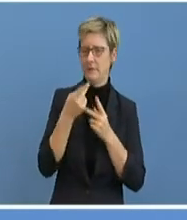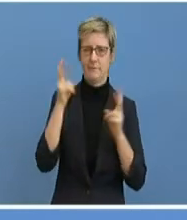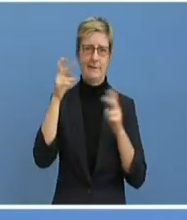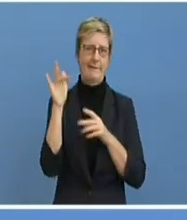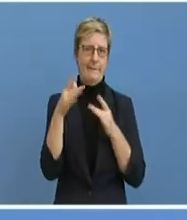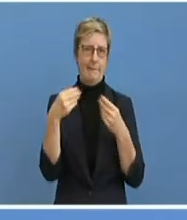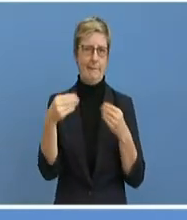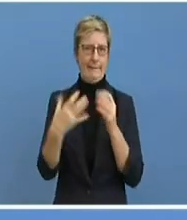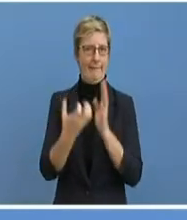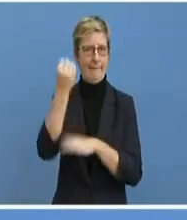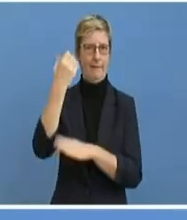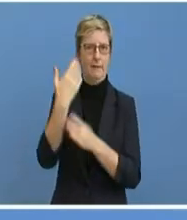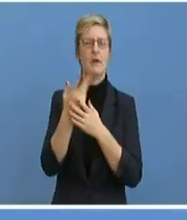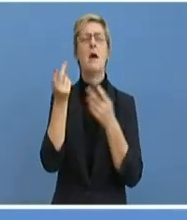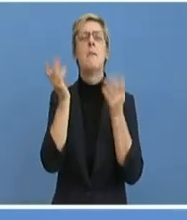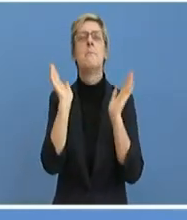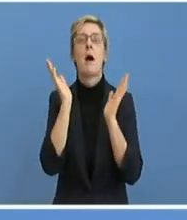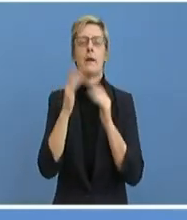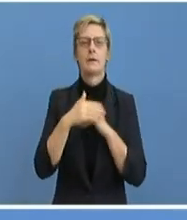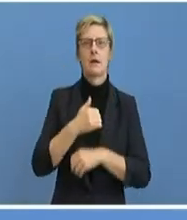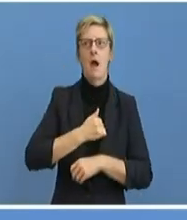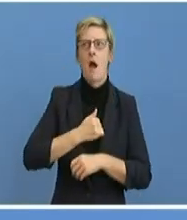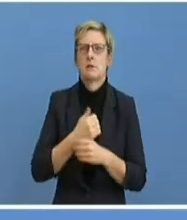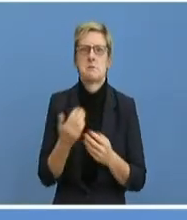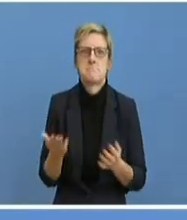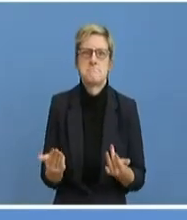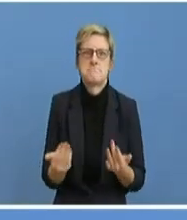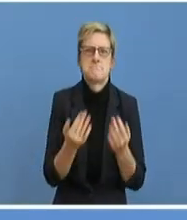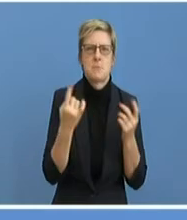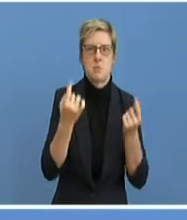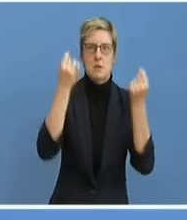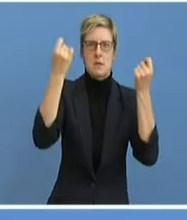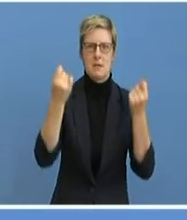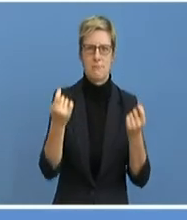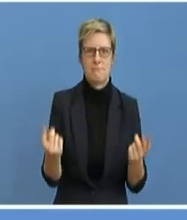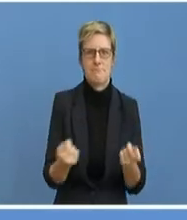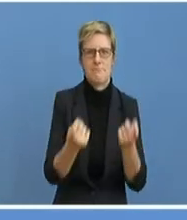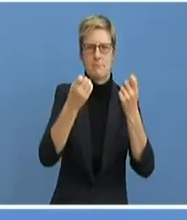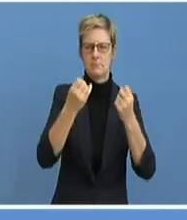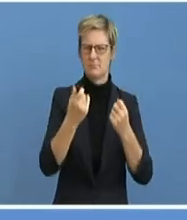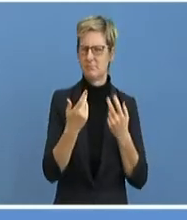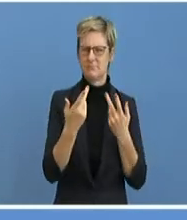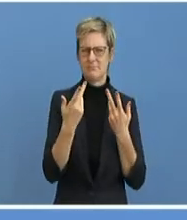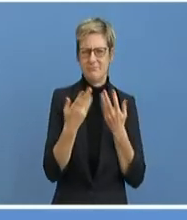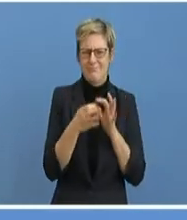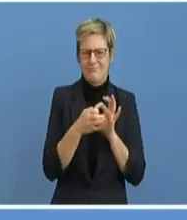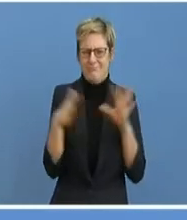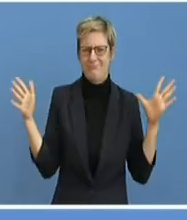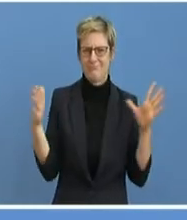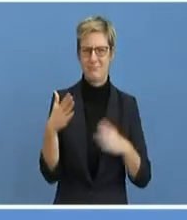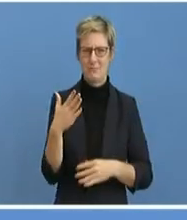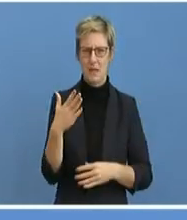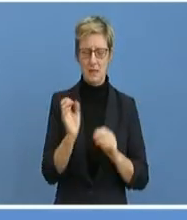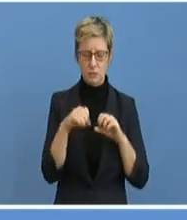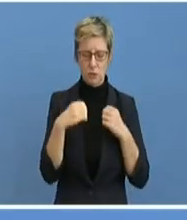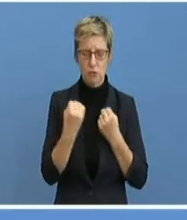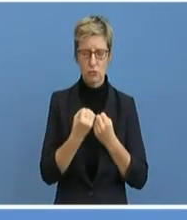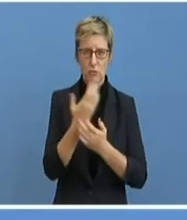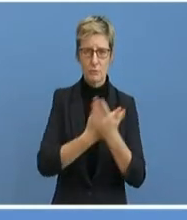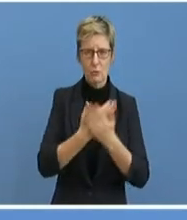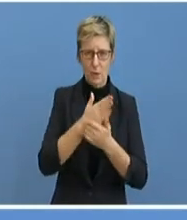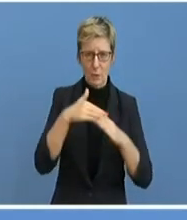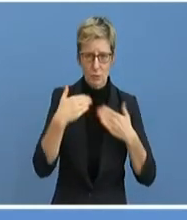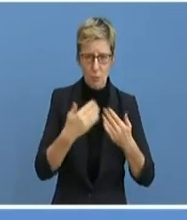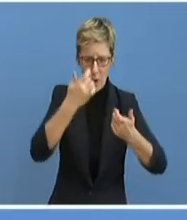hat mit Panikmache nichts zu tun, nichts mit Angstmache, sondern mit der realistischen und ernsten Beschreibung einer Situation, die ja nicht nur